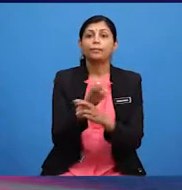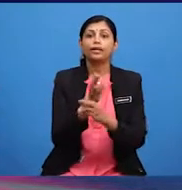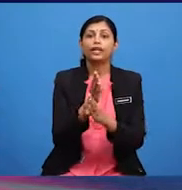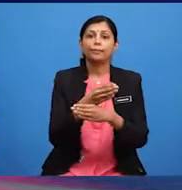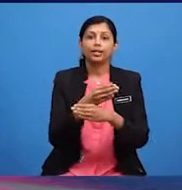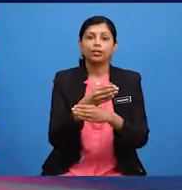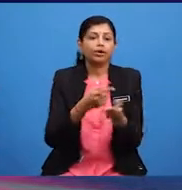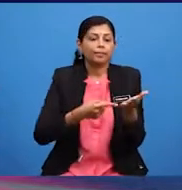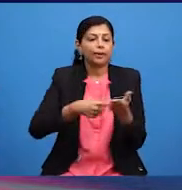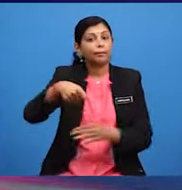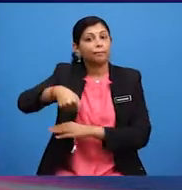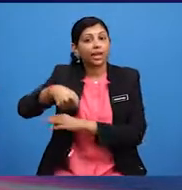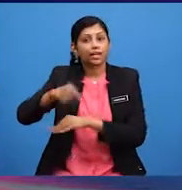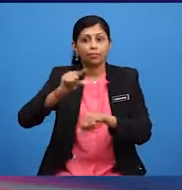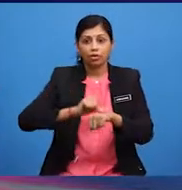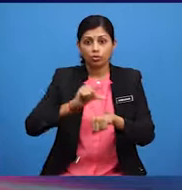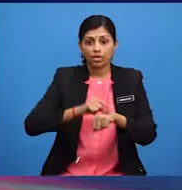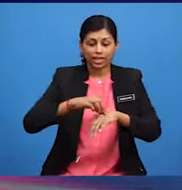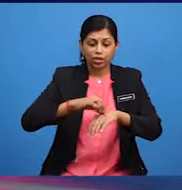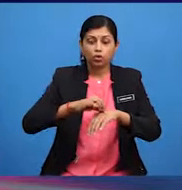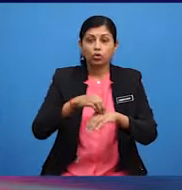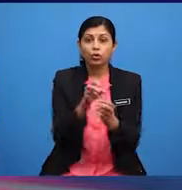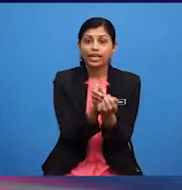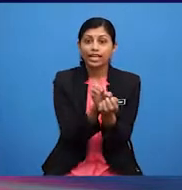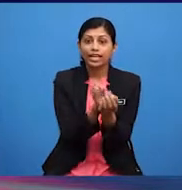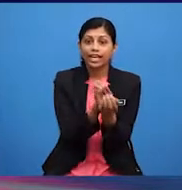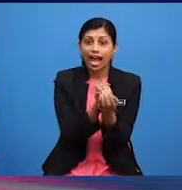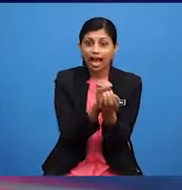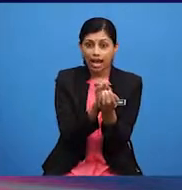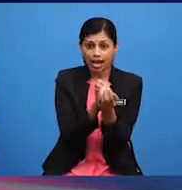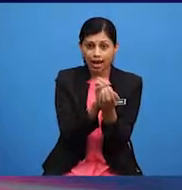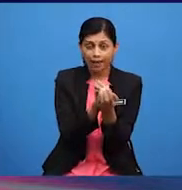bentuk sebuah beg menggunakan kulit kerang.